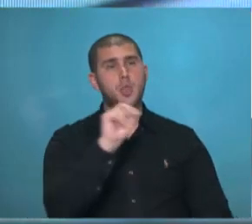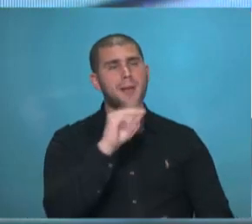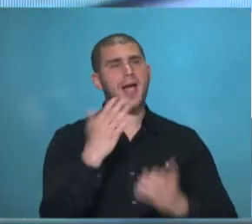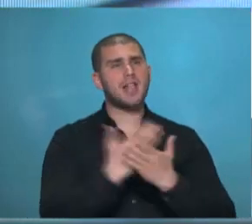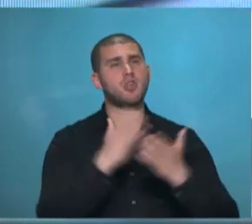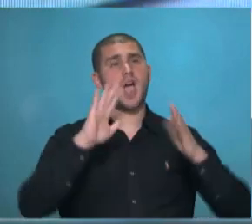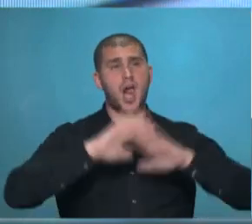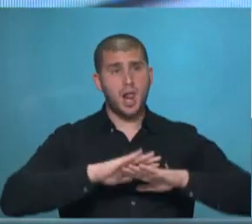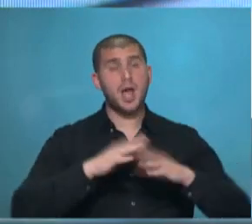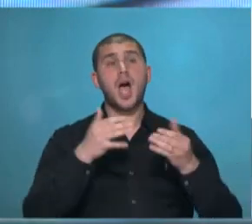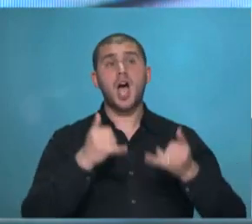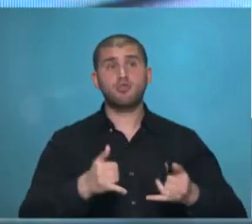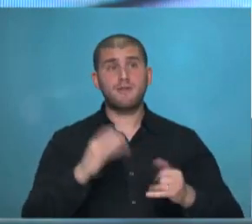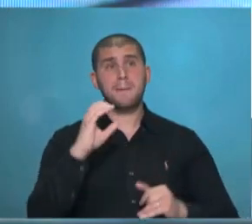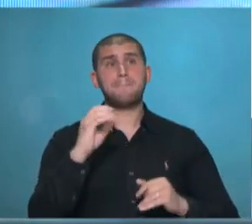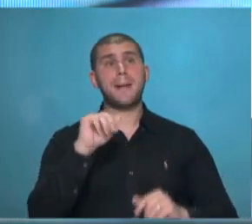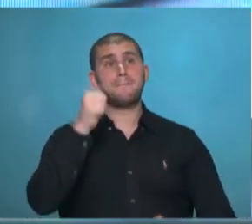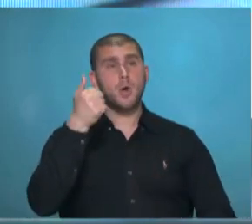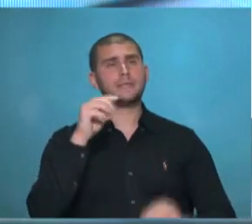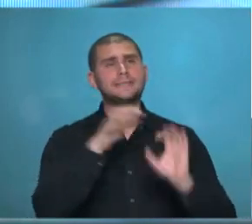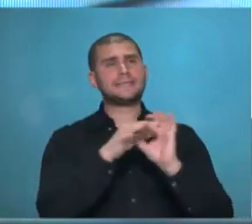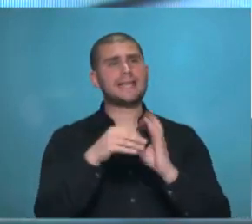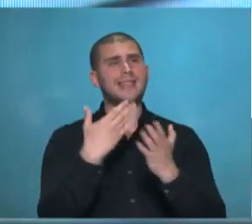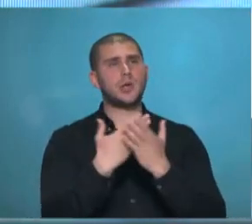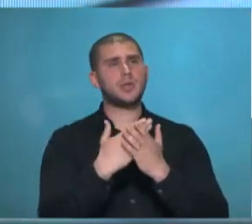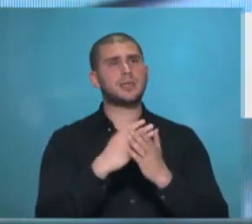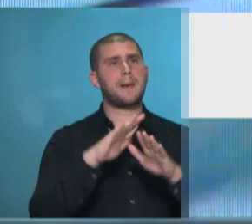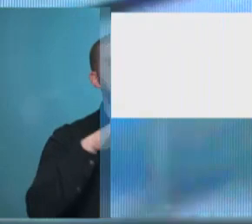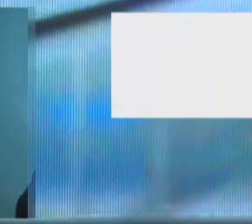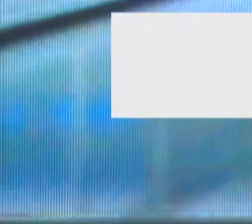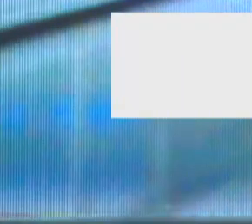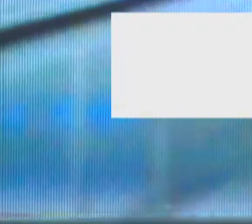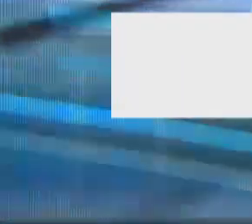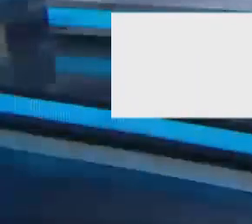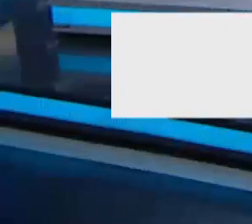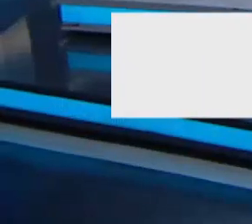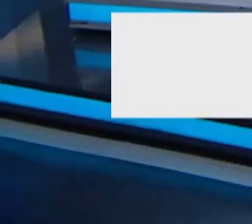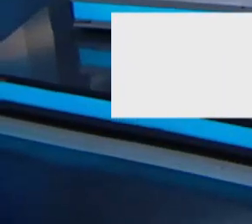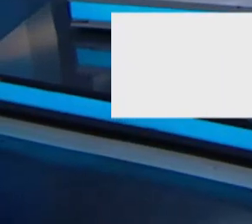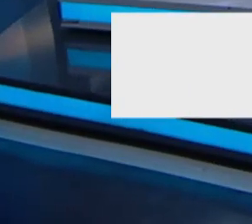הלילה. עכשיו פרק הבכורה של הסדרה התיעודית מעברות. ערב נעים שיהיה לכם, להתראות.